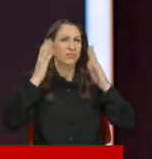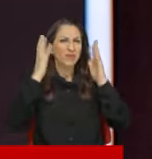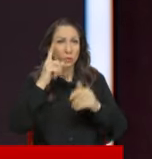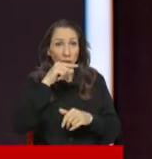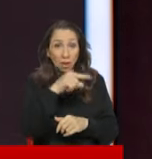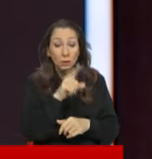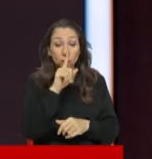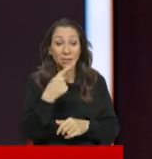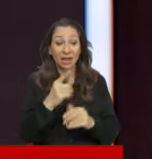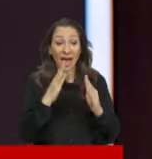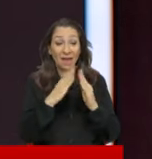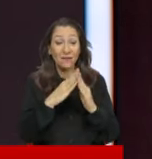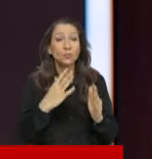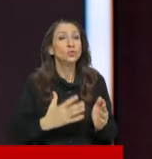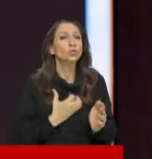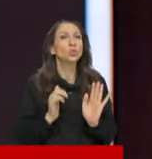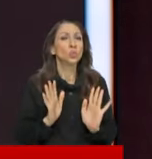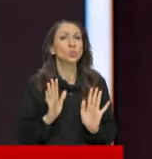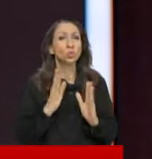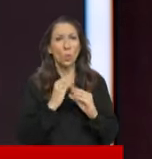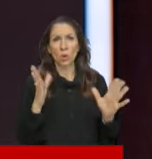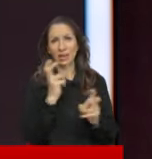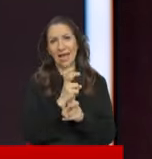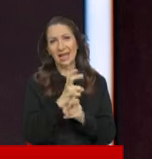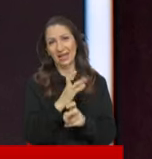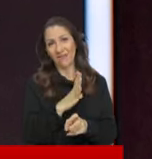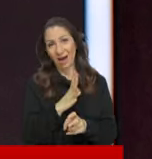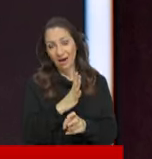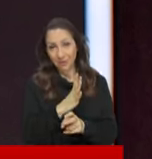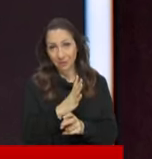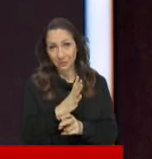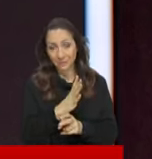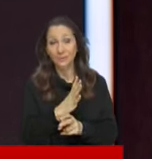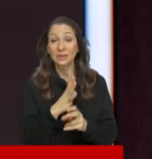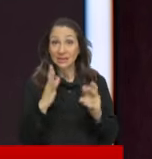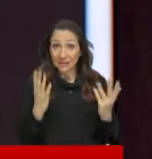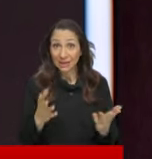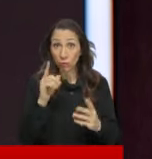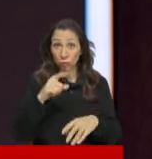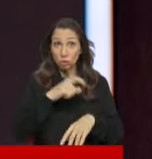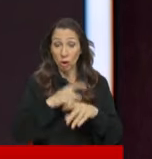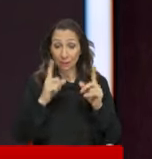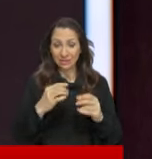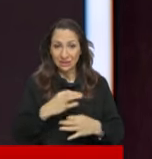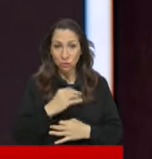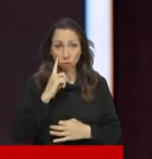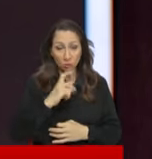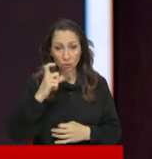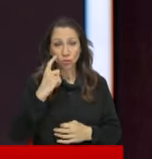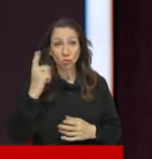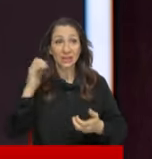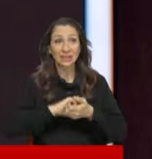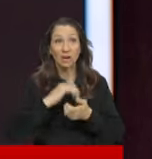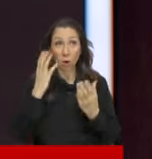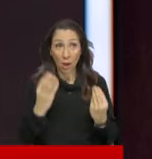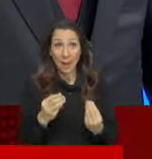100.000'in üzerinde konutum Maalesef şu anda büyük bir tehdit altında tehlike altında zaten bu dönem Sayın Cumhurbaşkanımızın Cumhur ittifakı